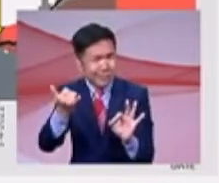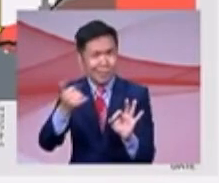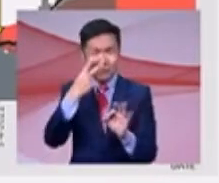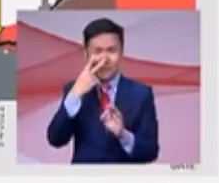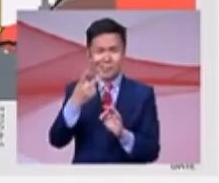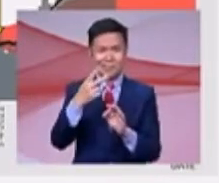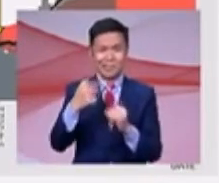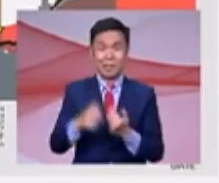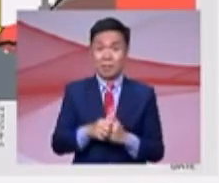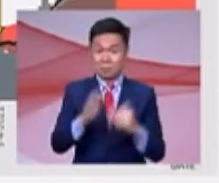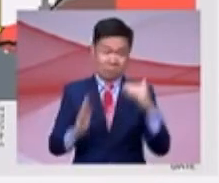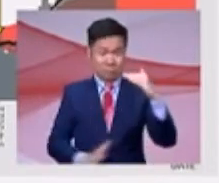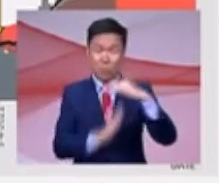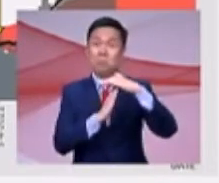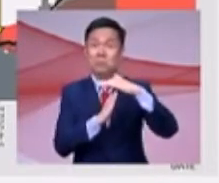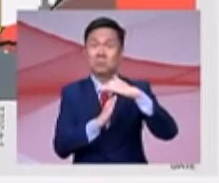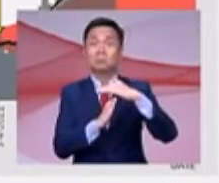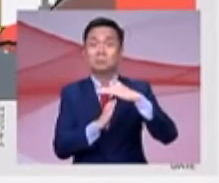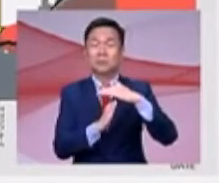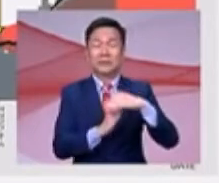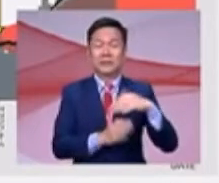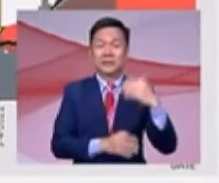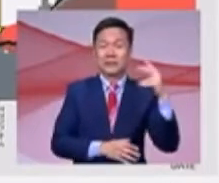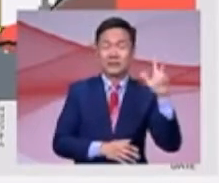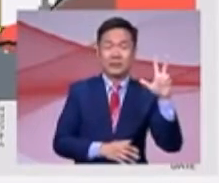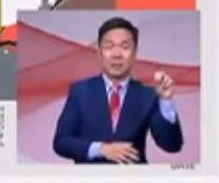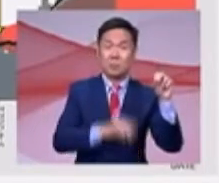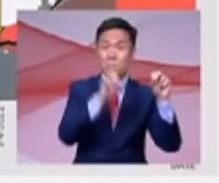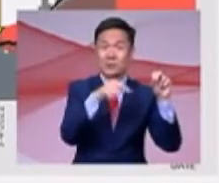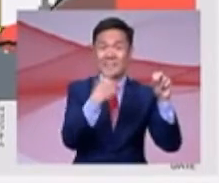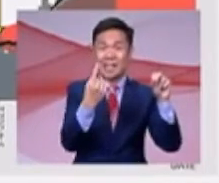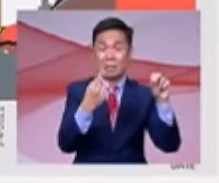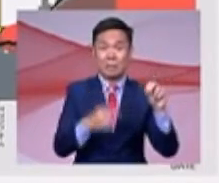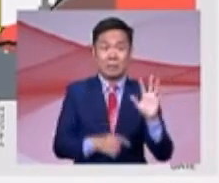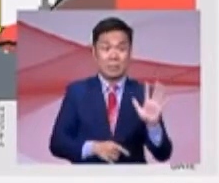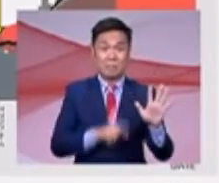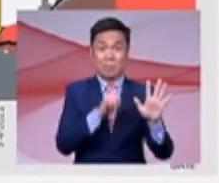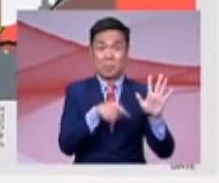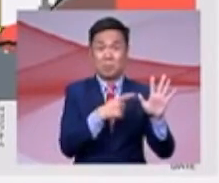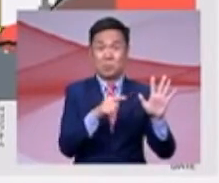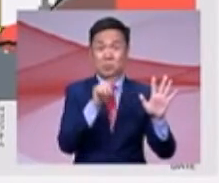kes kemuncak ialah pada 30 Januari. Kita ada